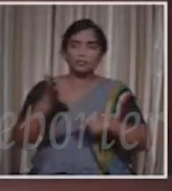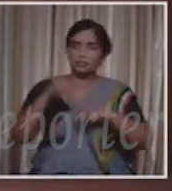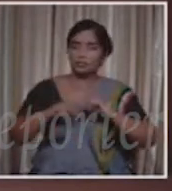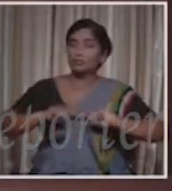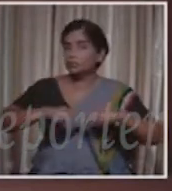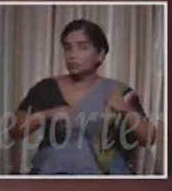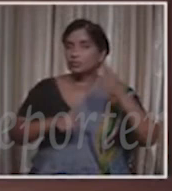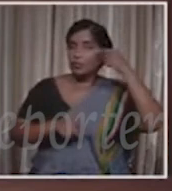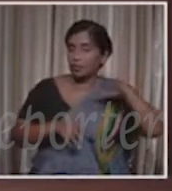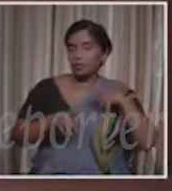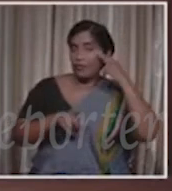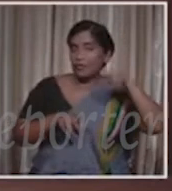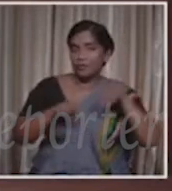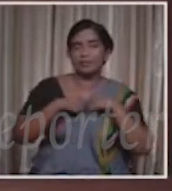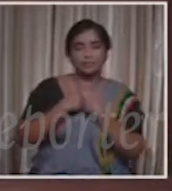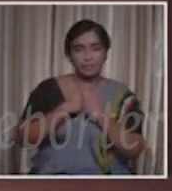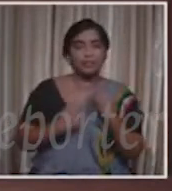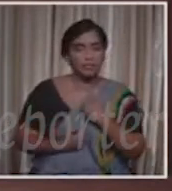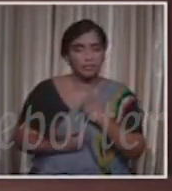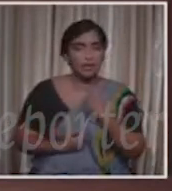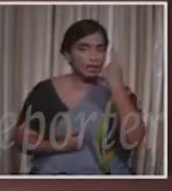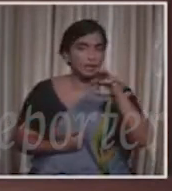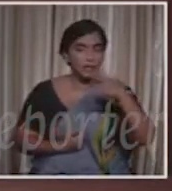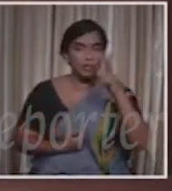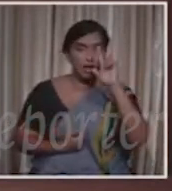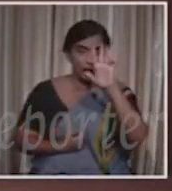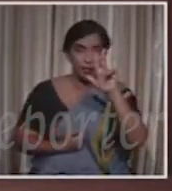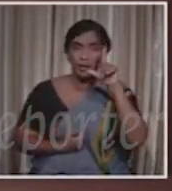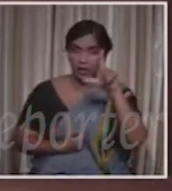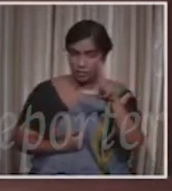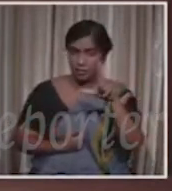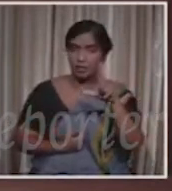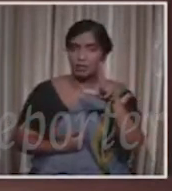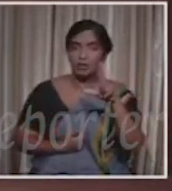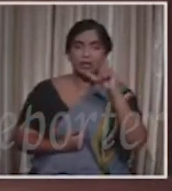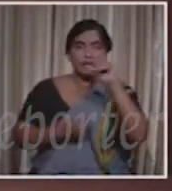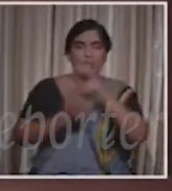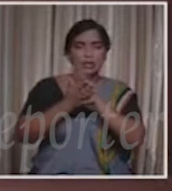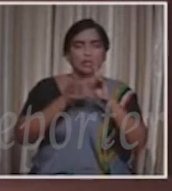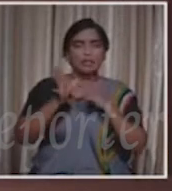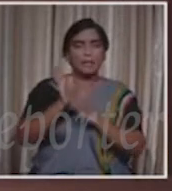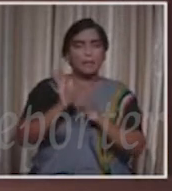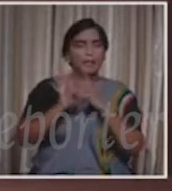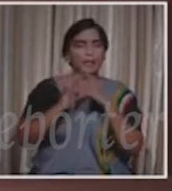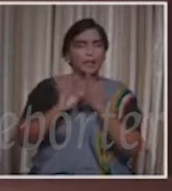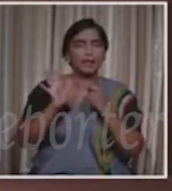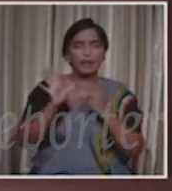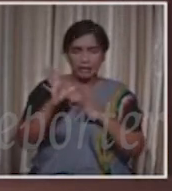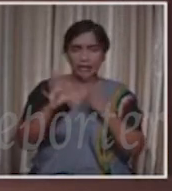ඒ තුළ රැඳෙමින් අපේ දේශපාලනය ඉදිරියට යා යුතුයි කියලා විශ්වාස කරන ව්‍යාපාරය. අපිට 1997 දී